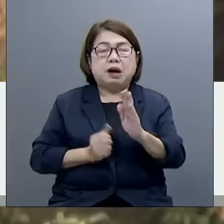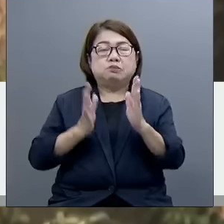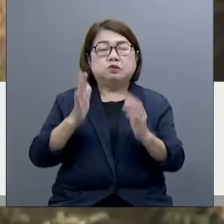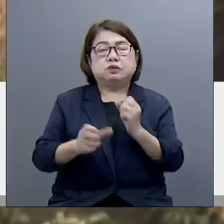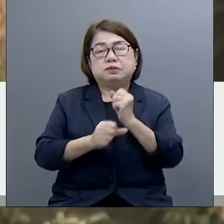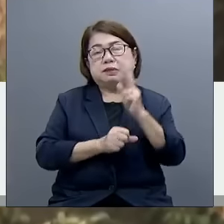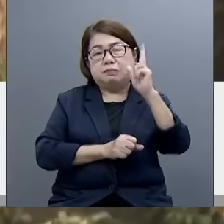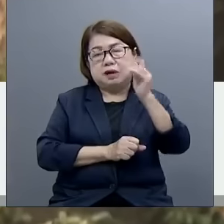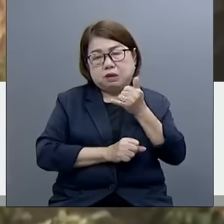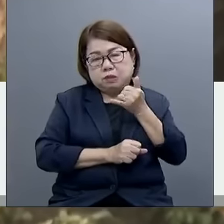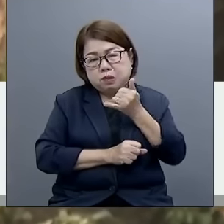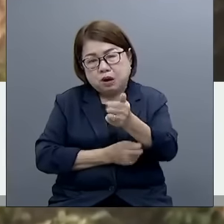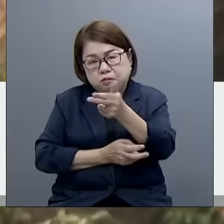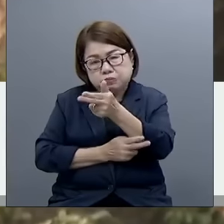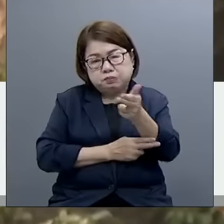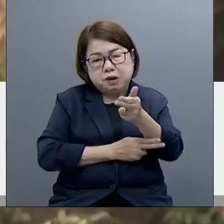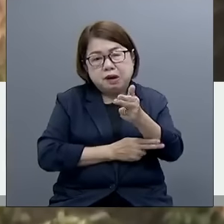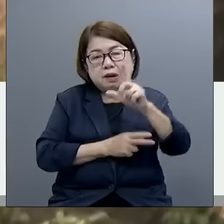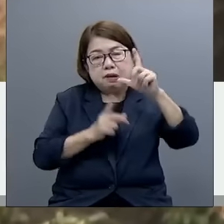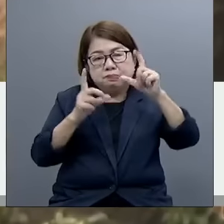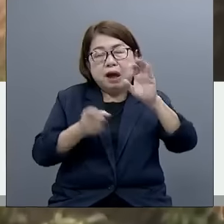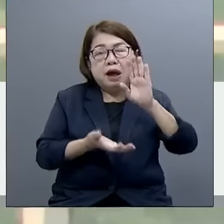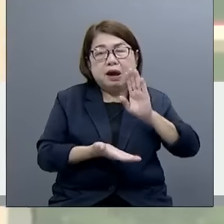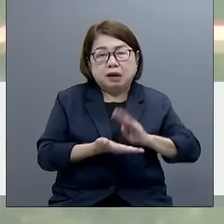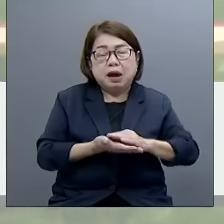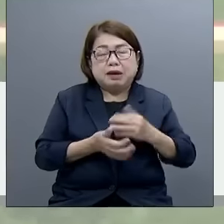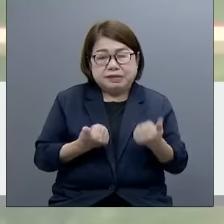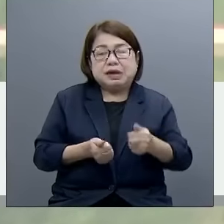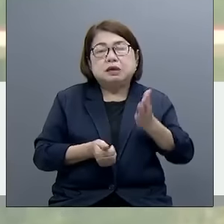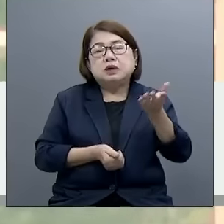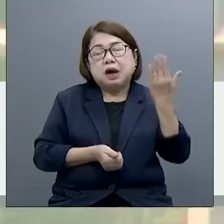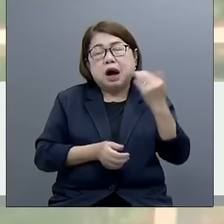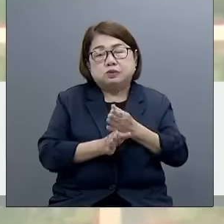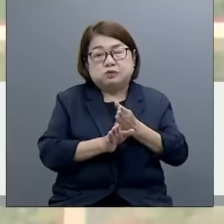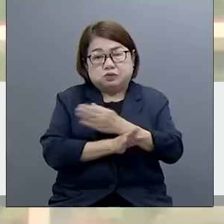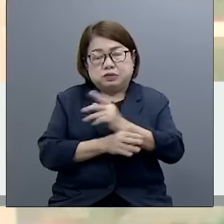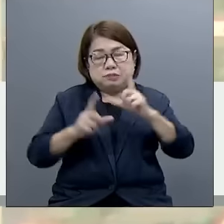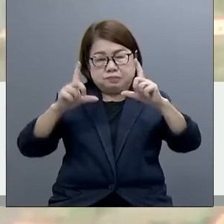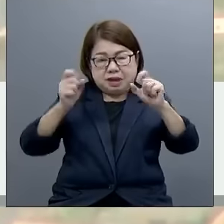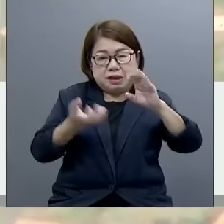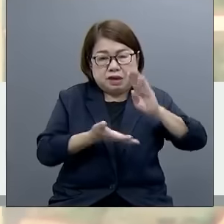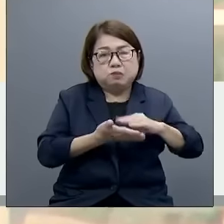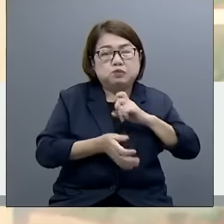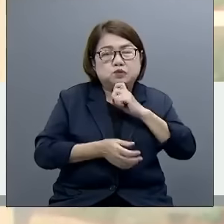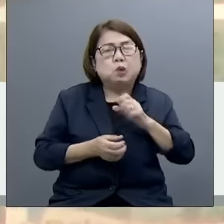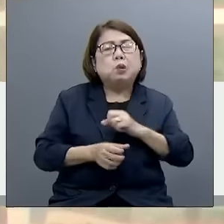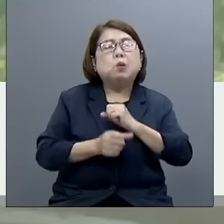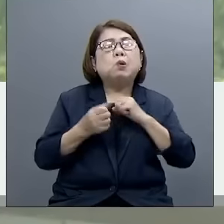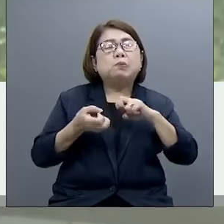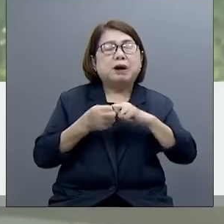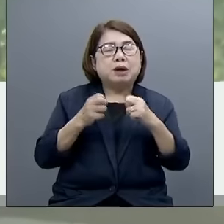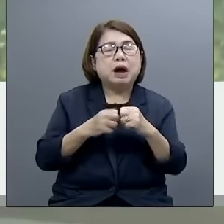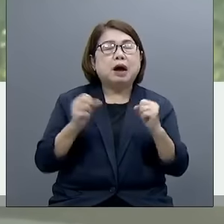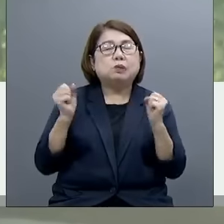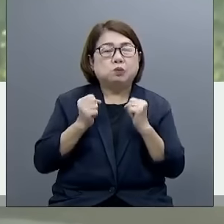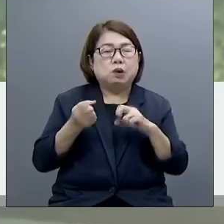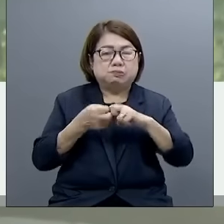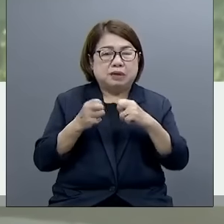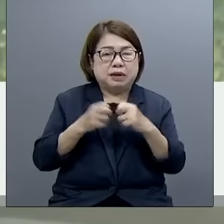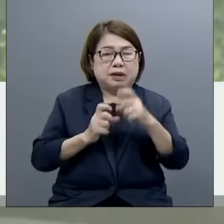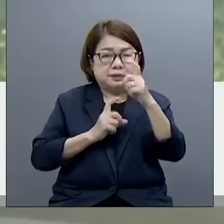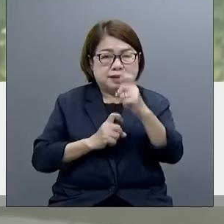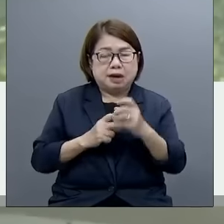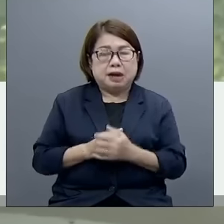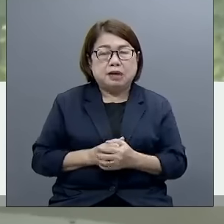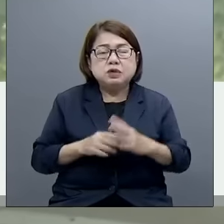บริเวณพื้นที่แล้วนะครับแต่ก็เราก็เก็บภาพได้ก่อนหน้านี้นะครับเพราะว่ากังวลในเรื่องของความปลอดภัยนะครับภาพรวมสถานการณ์บริเวณนี้ครับ